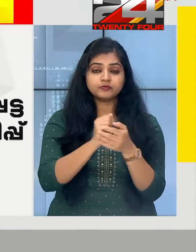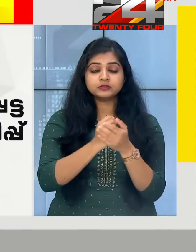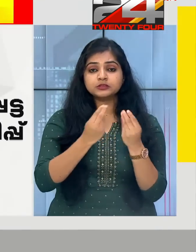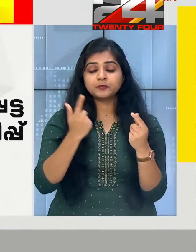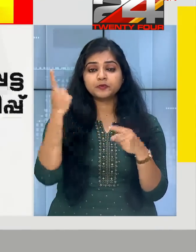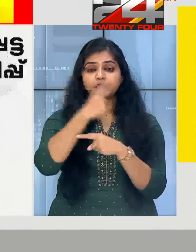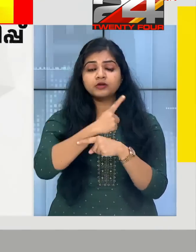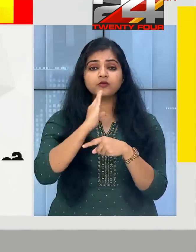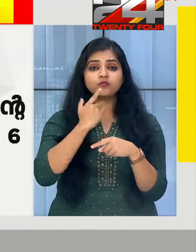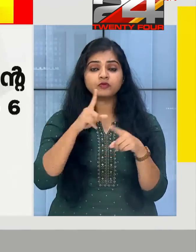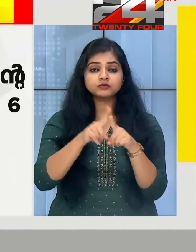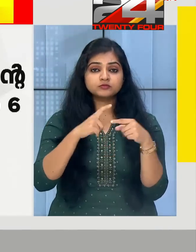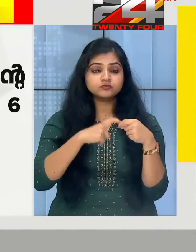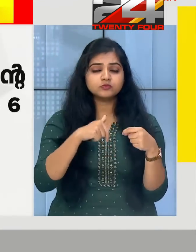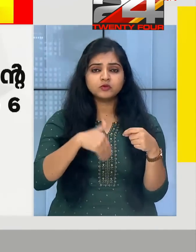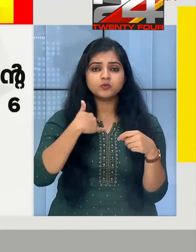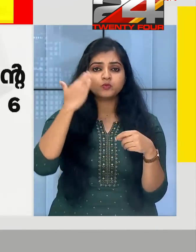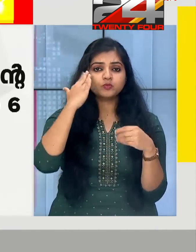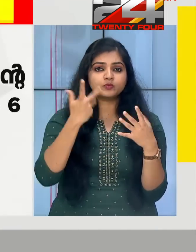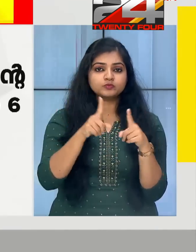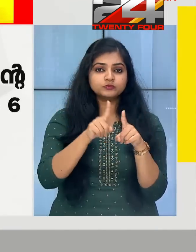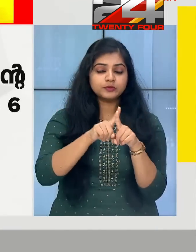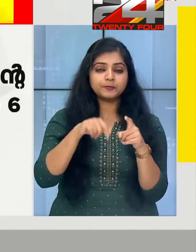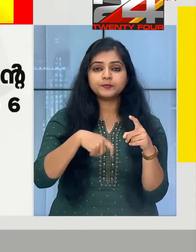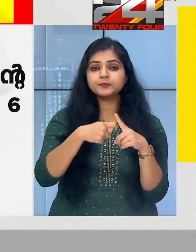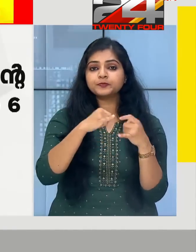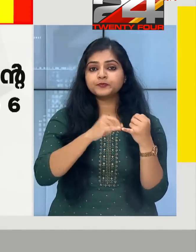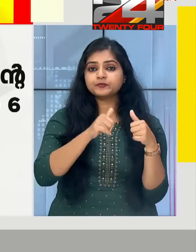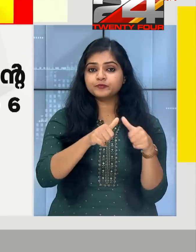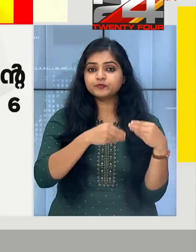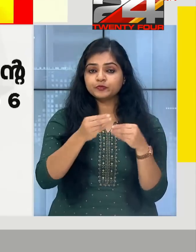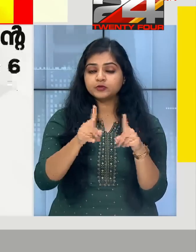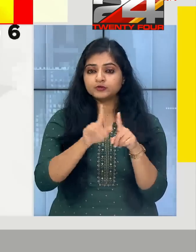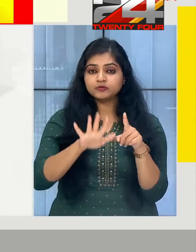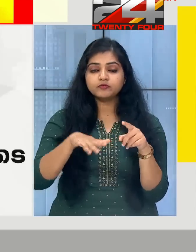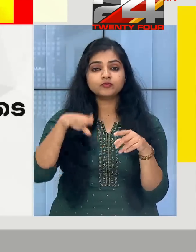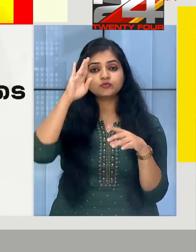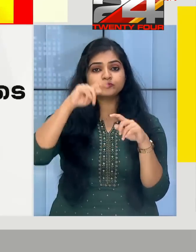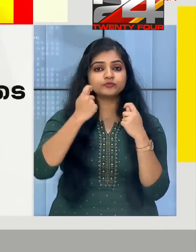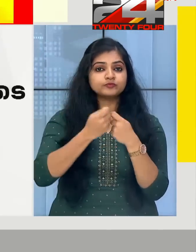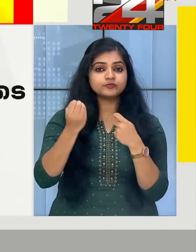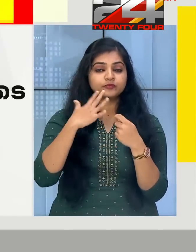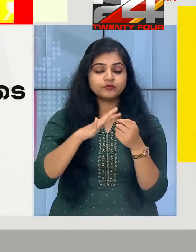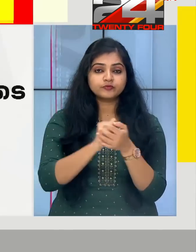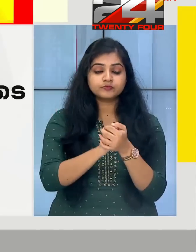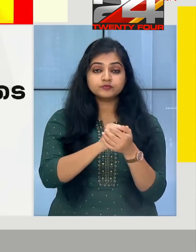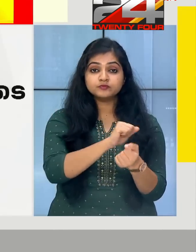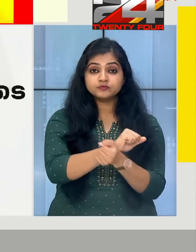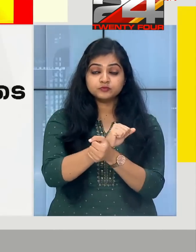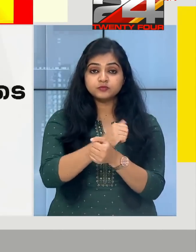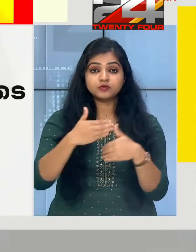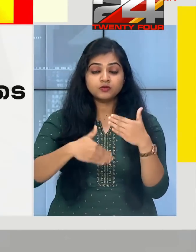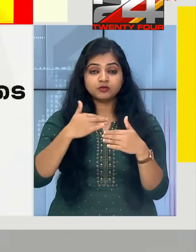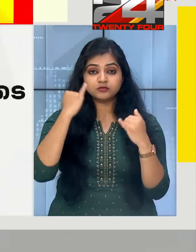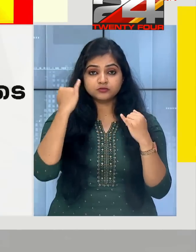ചോദിക്കുമ്പോൾ അറിയുന്നില്ല എന്നാണ് അദ്ദേഹം മറുപടി നൽകുന്നതെന്നാണ് ഏറ്റവും ഒടുവിൽ അന്വേഷണ സംഘം നമുക്ക് നൽകുന്ന വിവരം. അറസ്റ്റടക്കമുള്ള നടപടിക്രമങ്ങളിലേക്ക് അന്വേഷണ